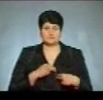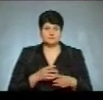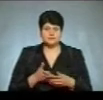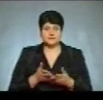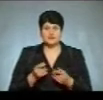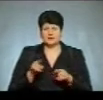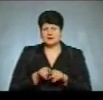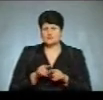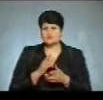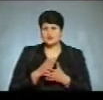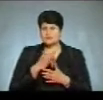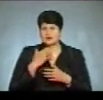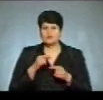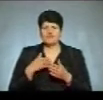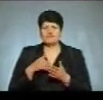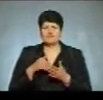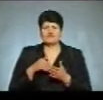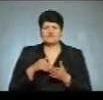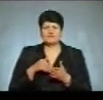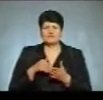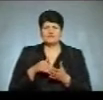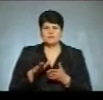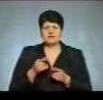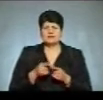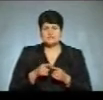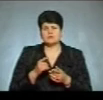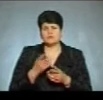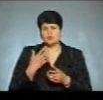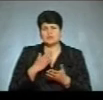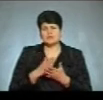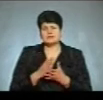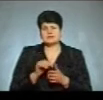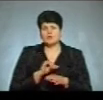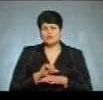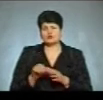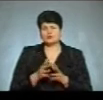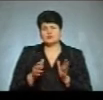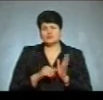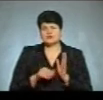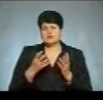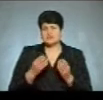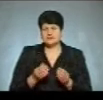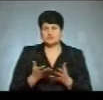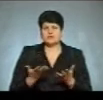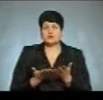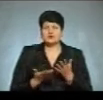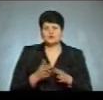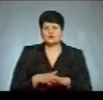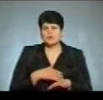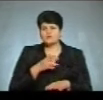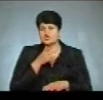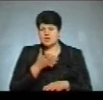відмовляються комісіями щодо призначення субсидій, це перебування за кордоном понад 60 днів. Також врахувати, якщо довший час ваші